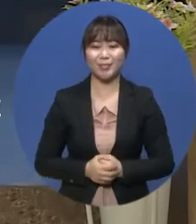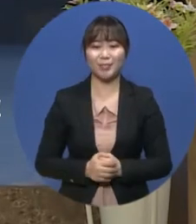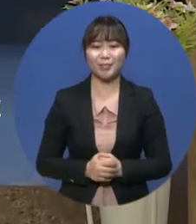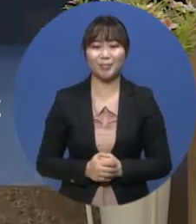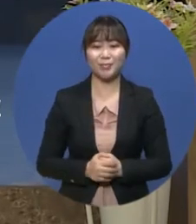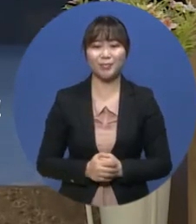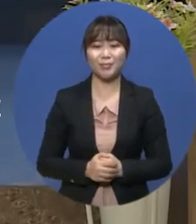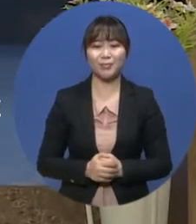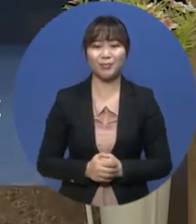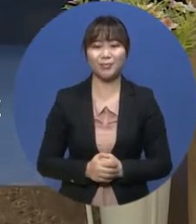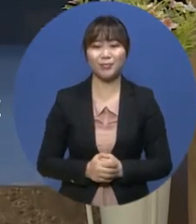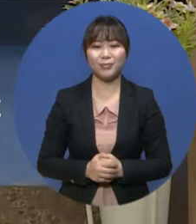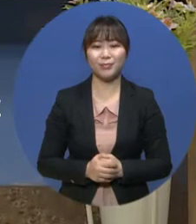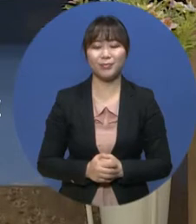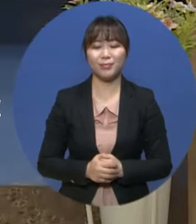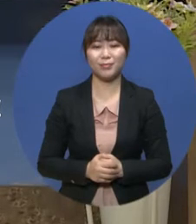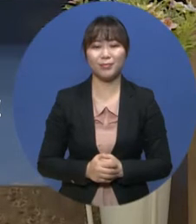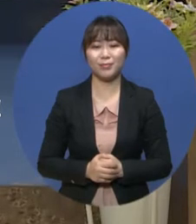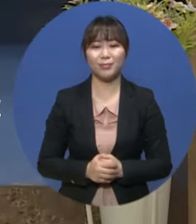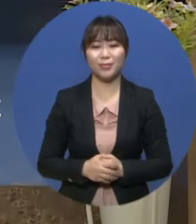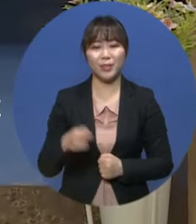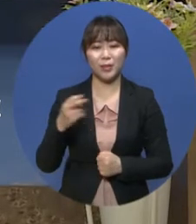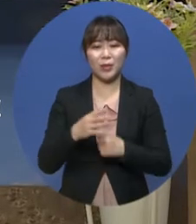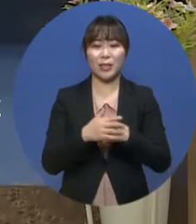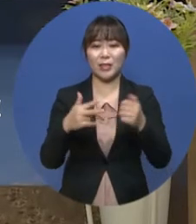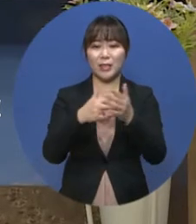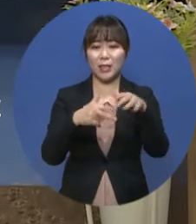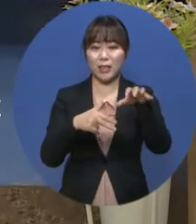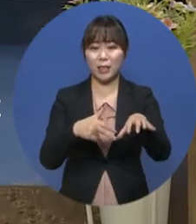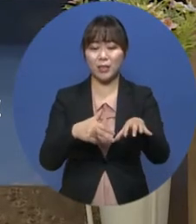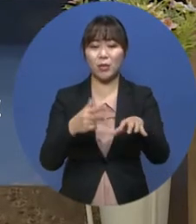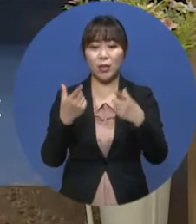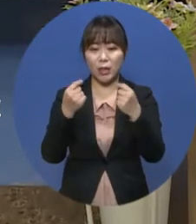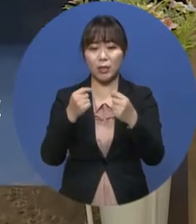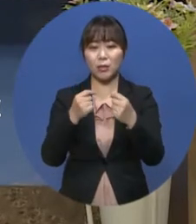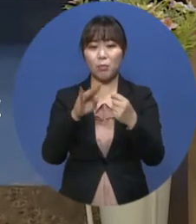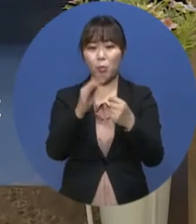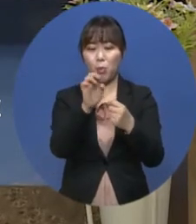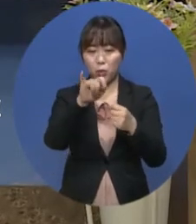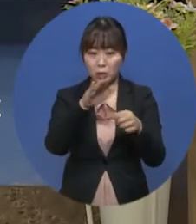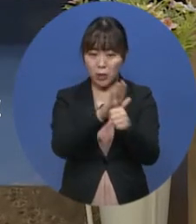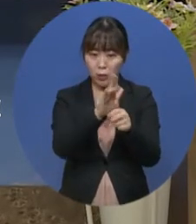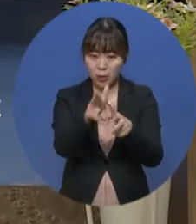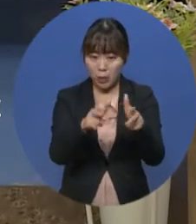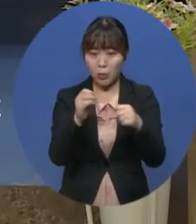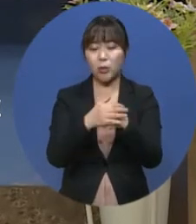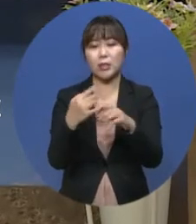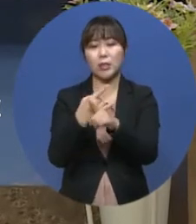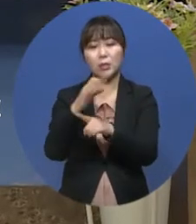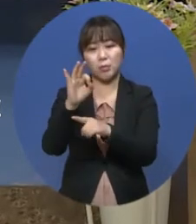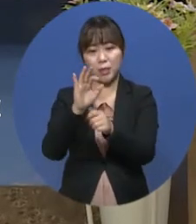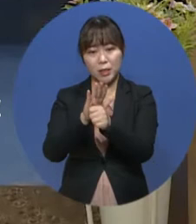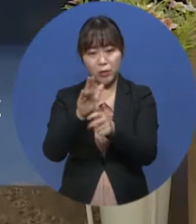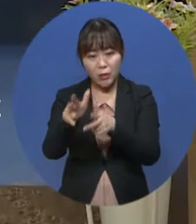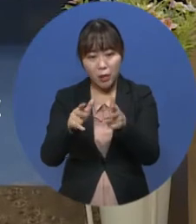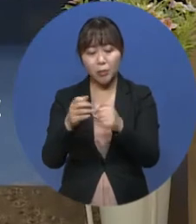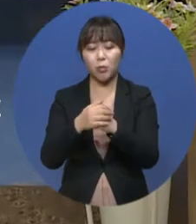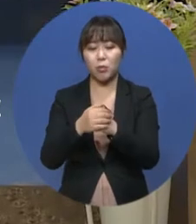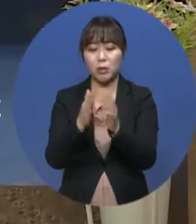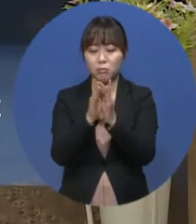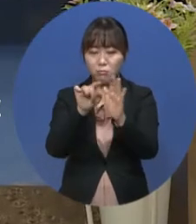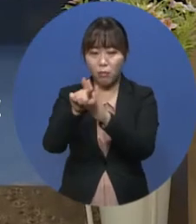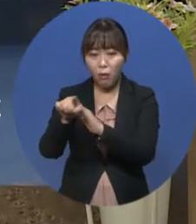네 그리고 이제 그 재단에서 보철 지원사업 이라던지 또 치료비 지원 사업도 이동 진료 까지 하고